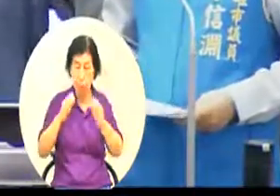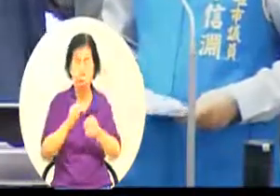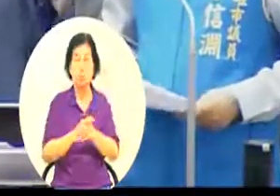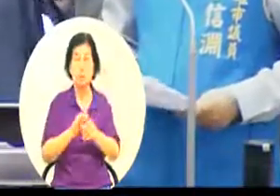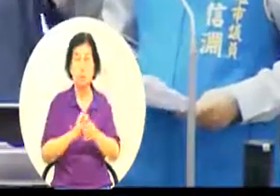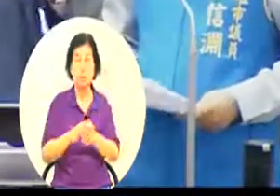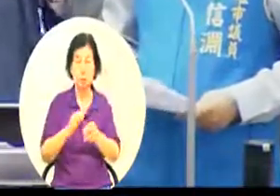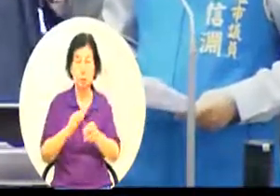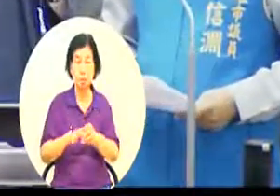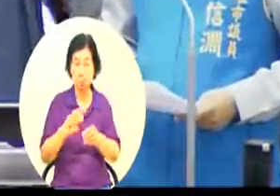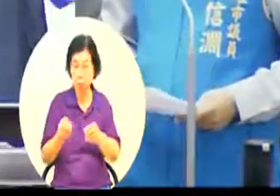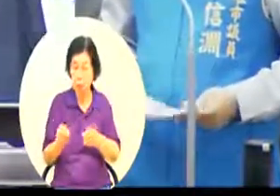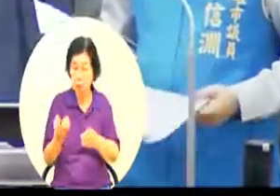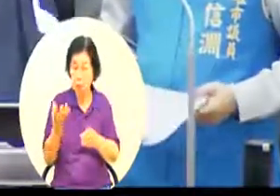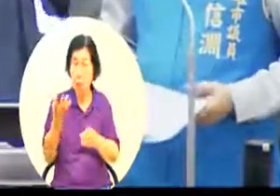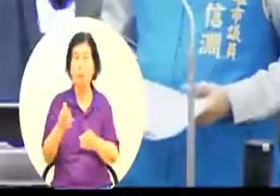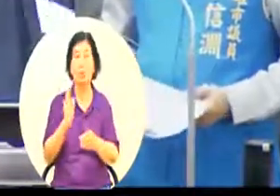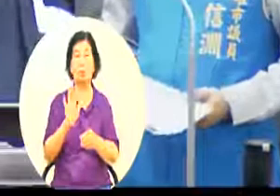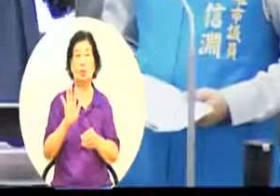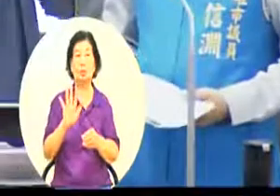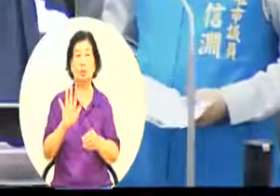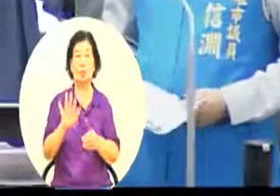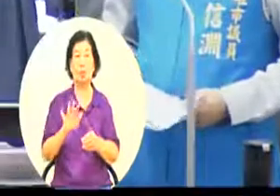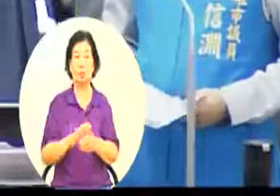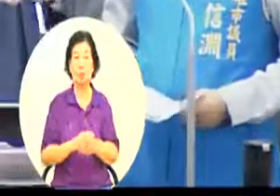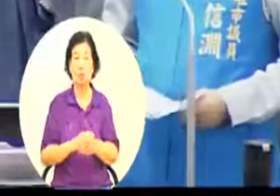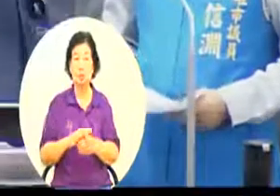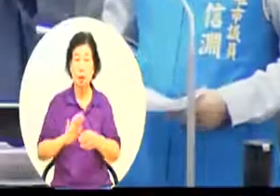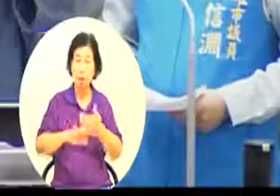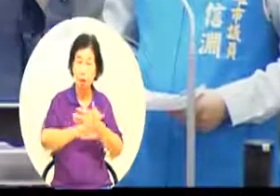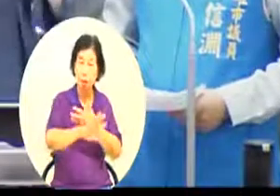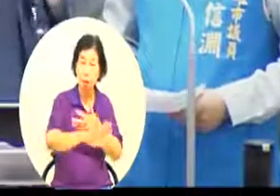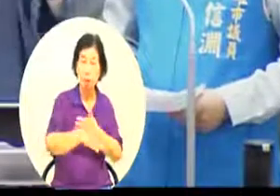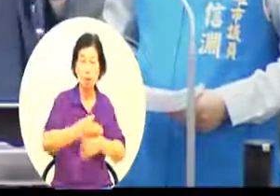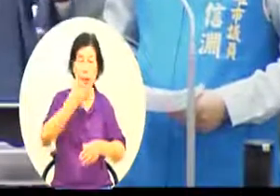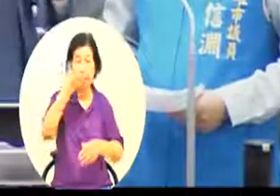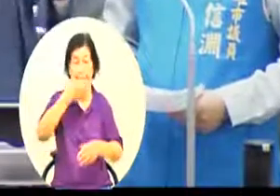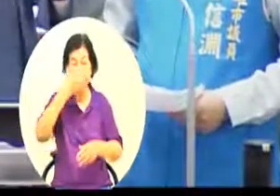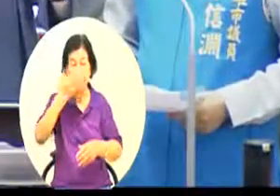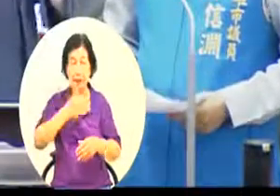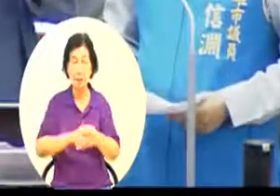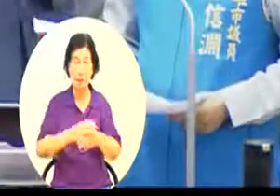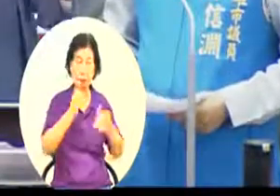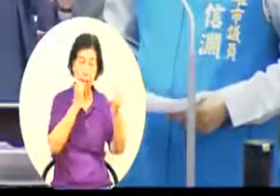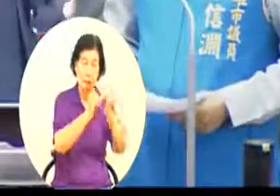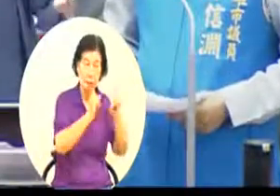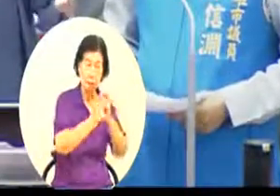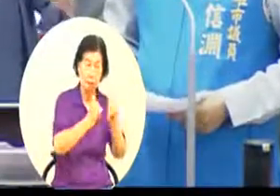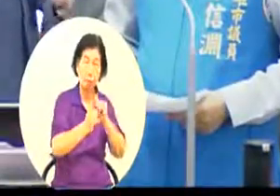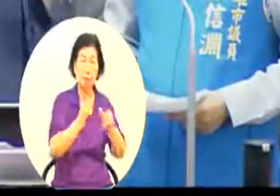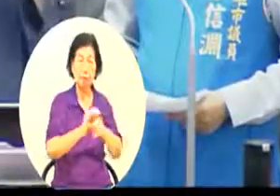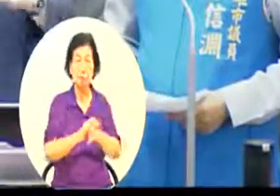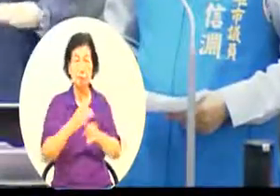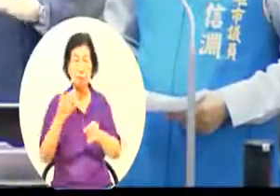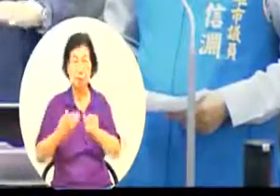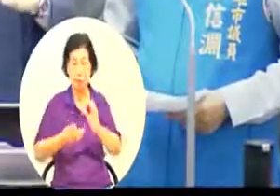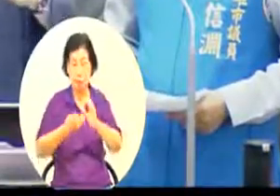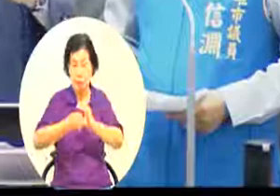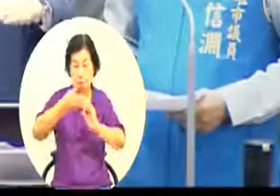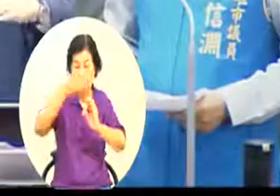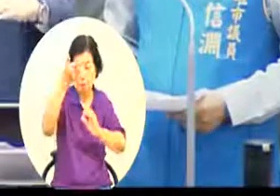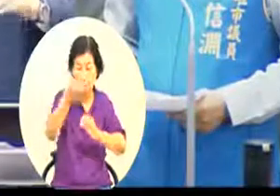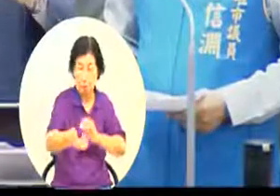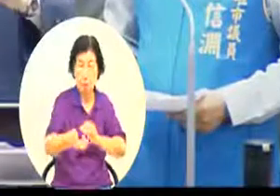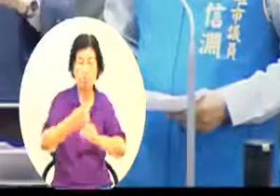说，因为高雄就是讲一寡偏远的乡亲离岛条例返乡。他们在高